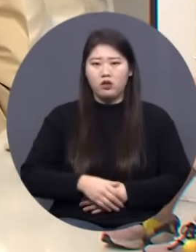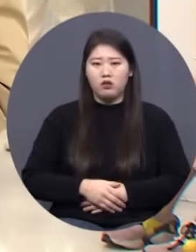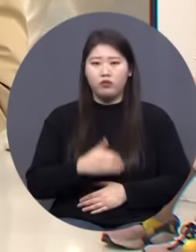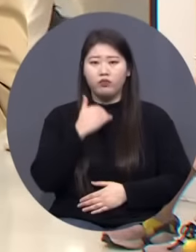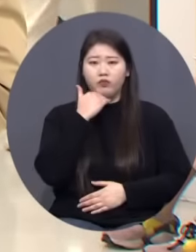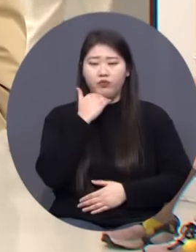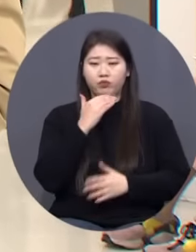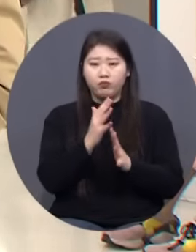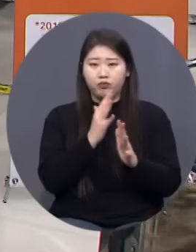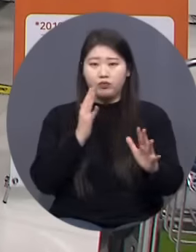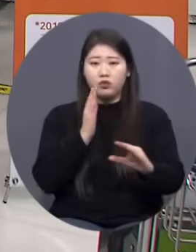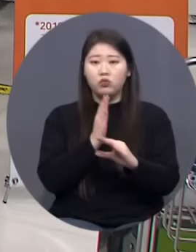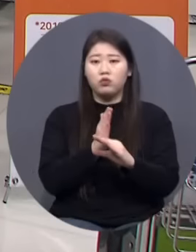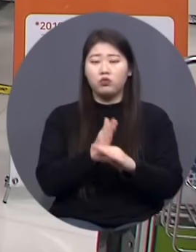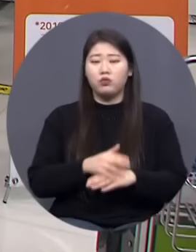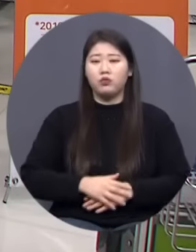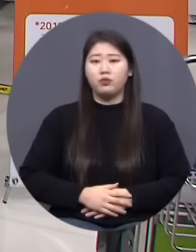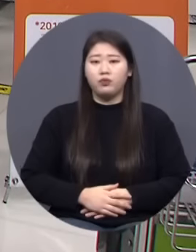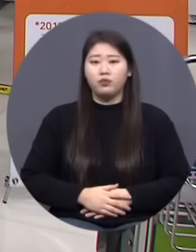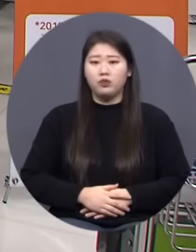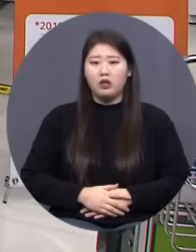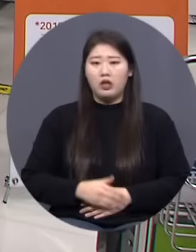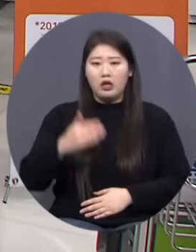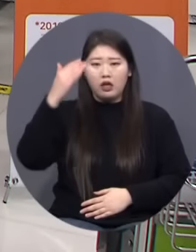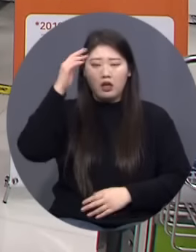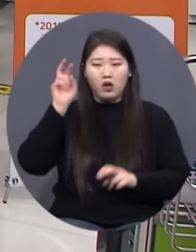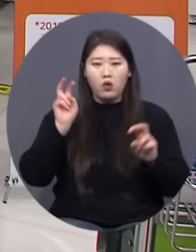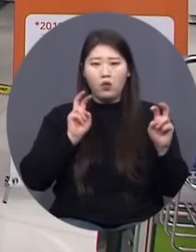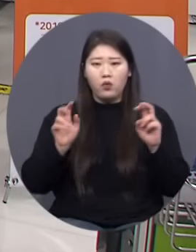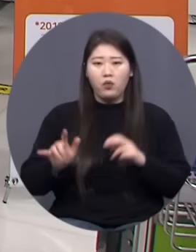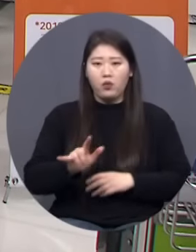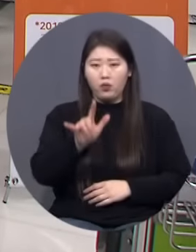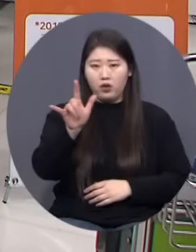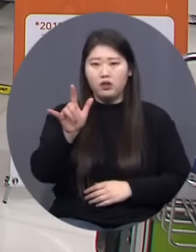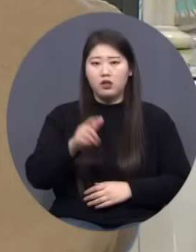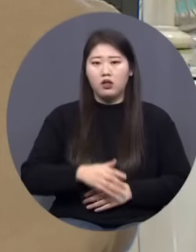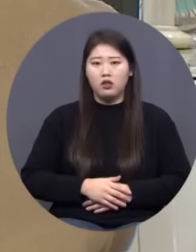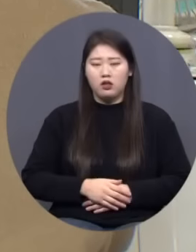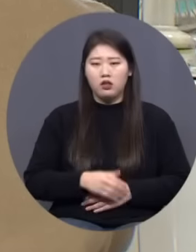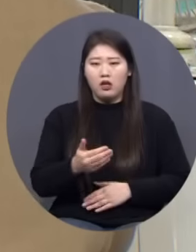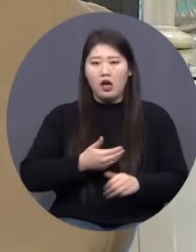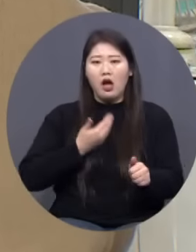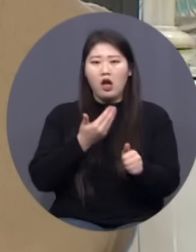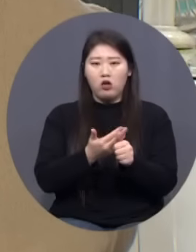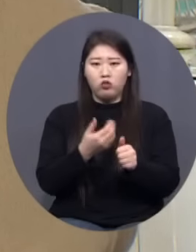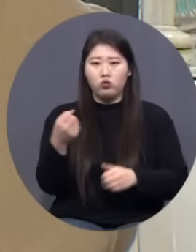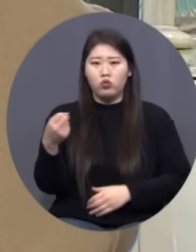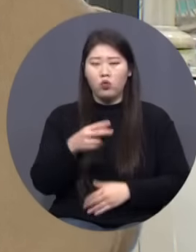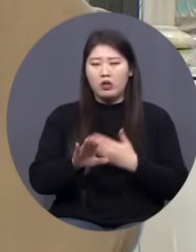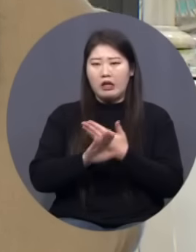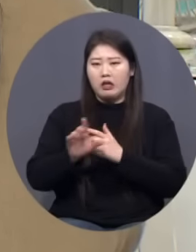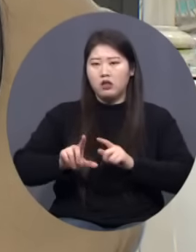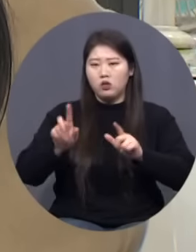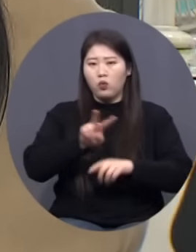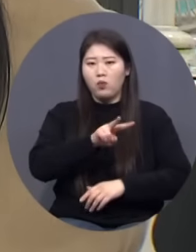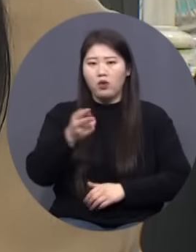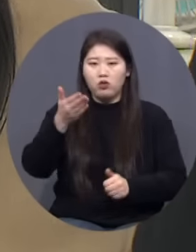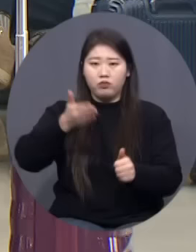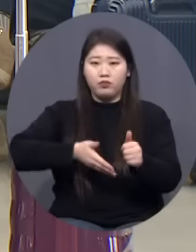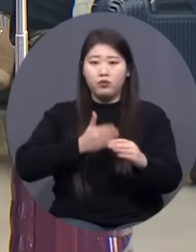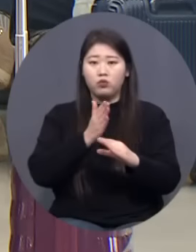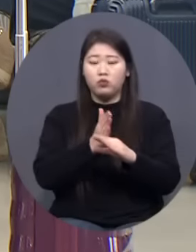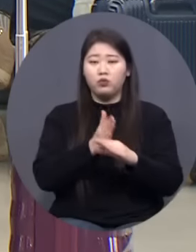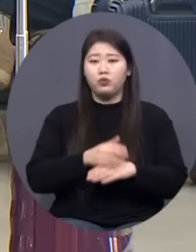길게 이어졌습니다. 항공사들은 항공편 결항 소식을 승객들에게 알리고 다른 날짜로 변경을